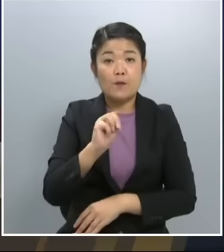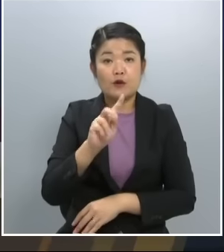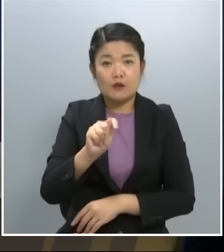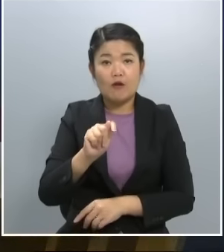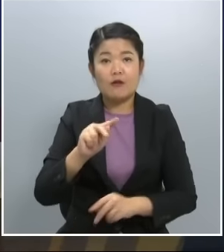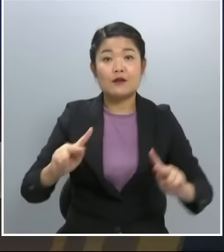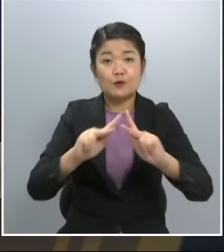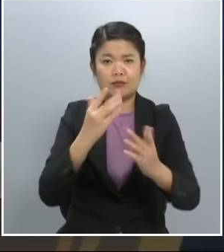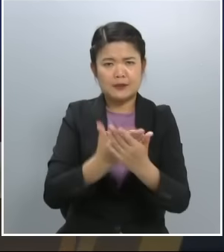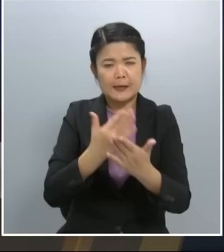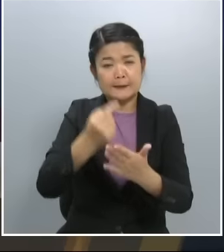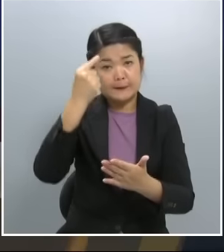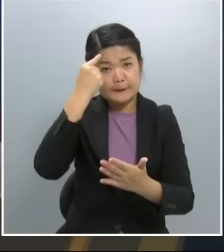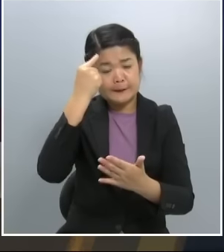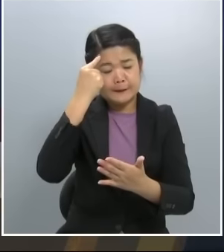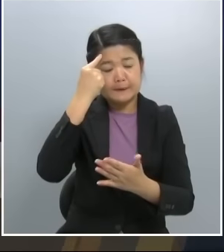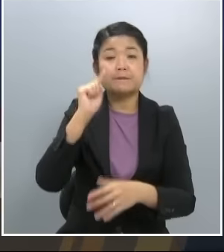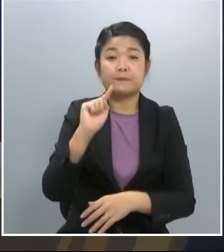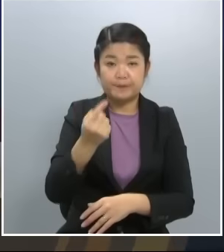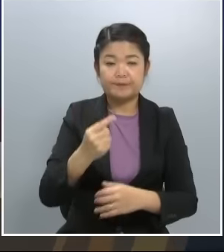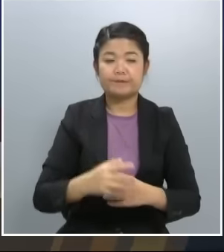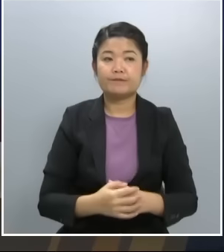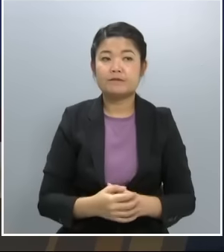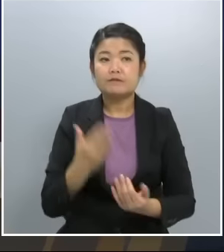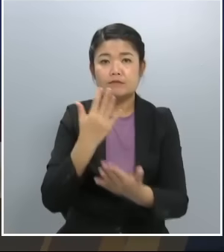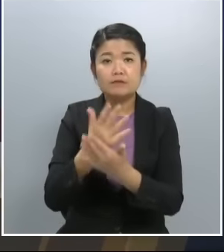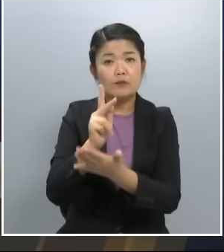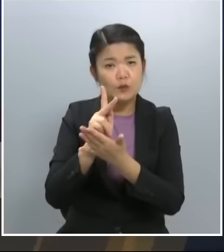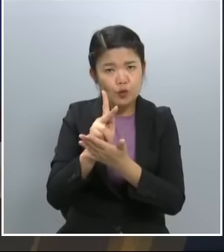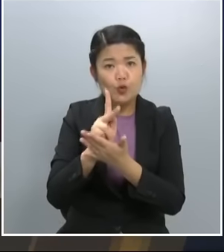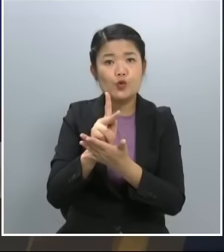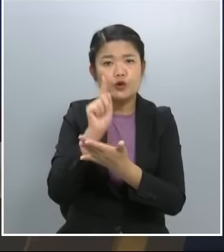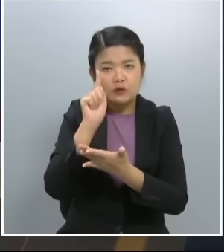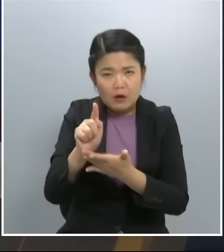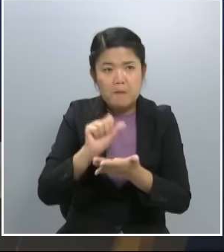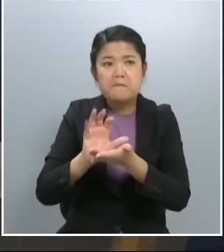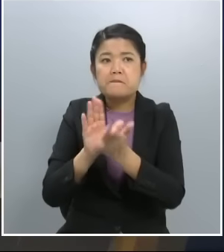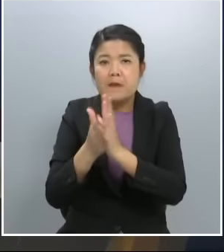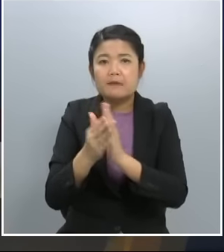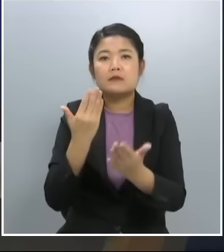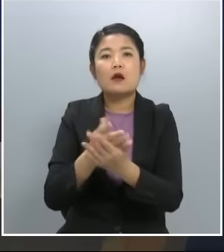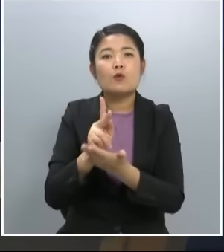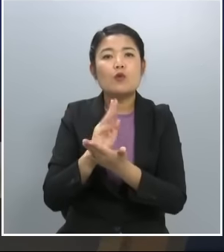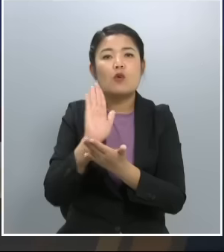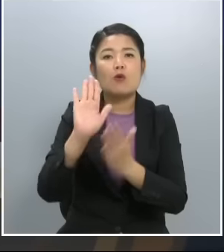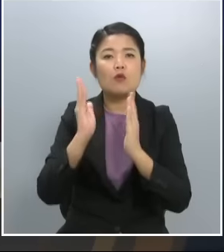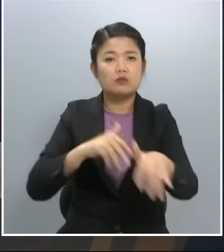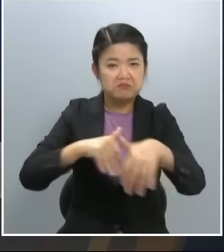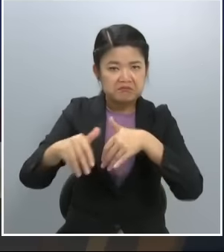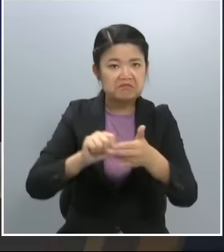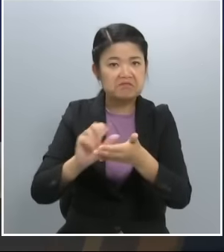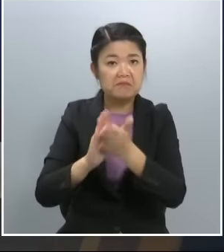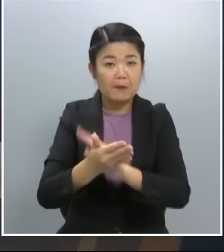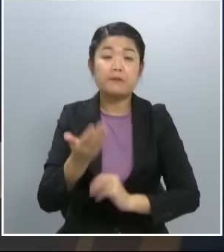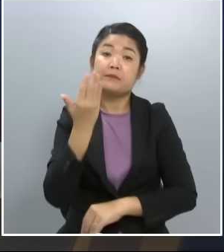นะก็เรื่องหนี้เป็นเรื่องที่ต้องปรับโครงสร้างหนี้ภาคประชาชนเมื่อก่